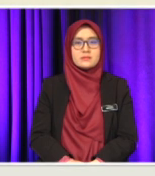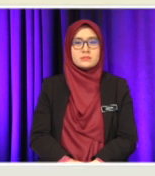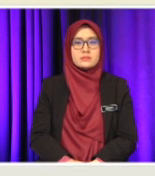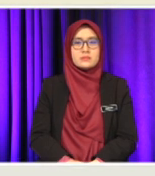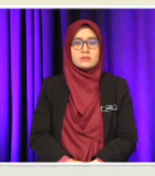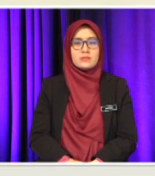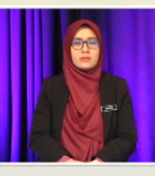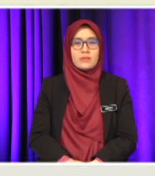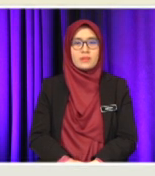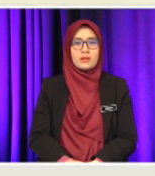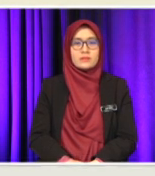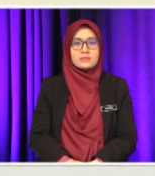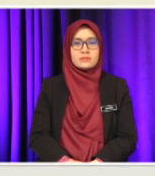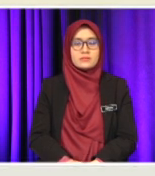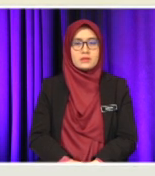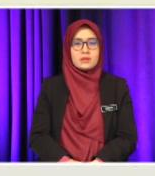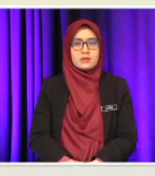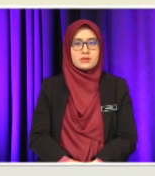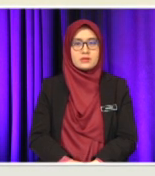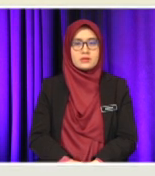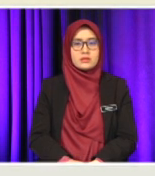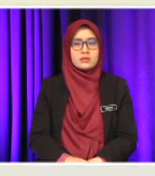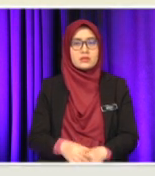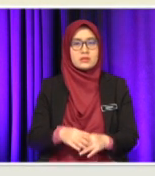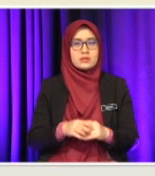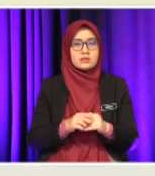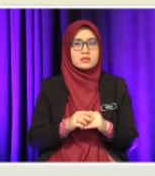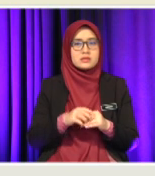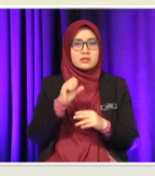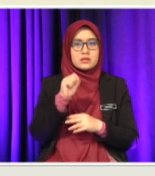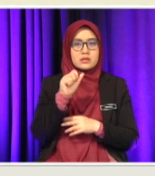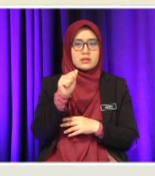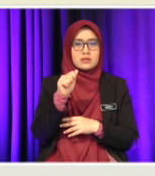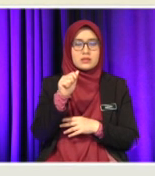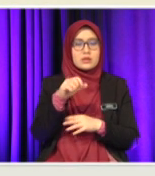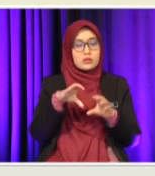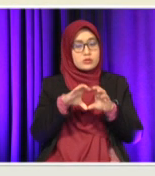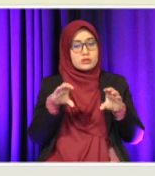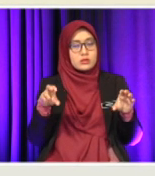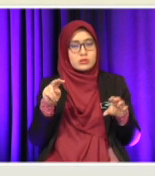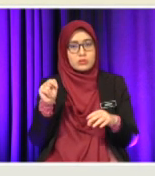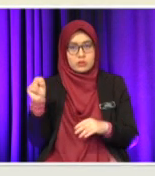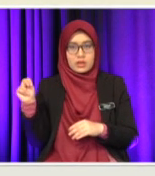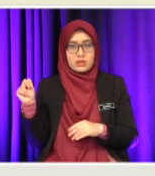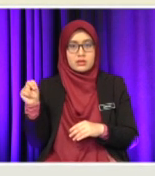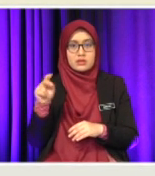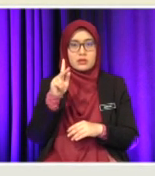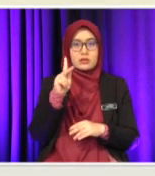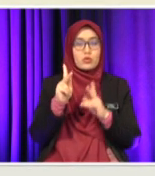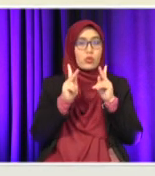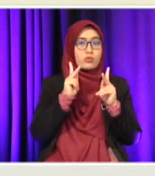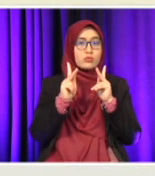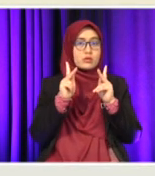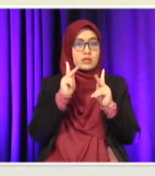pengelola kepada pengguna Oke di bawah saluran sebagai saluran komunikasi setiap produk itu sangat